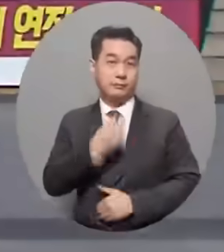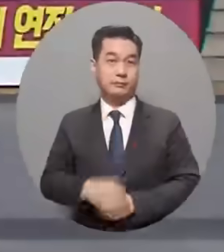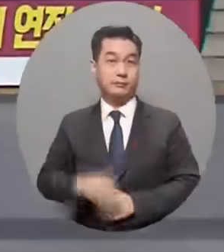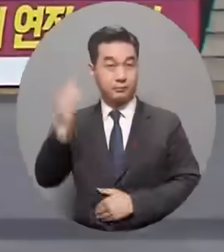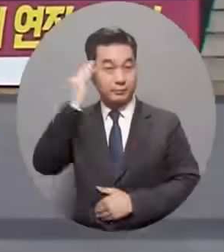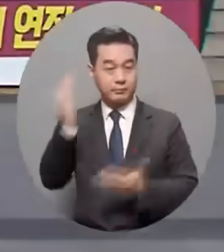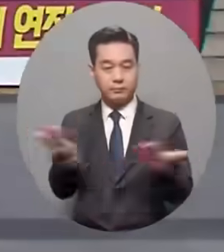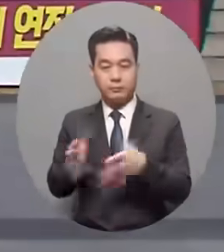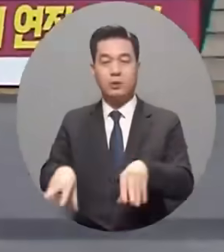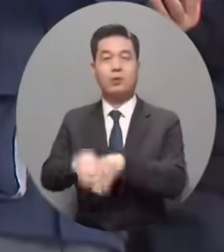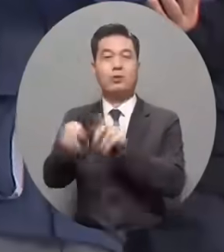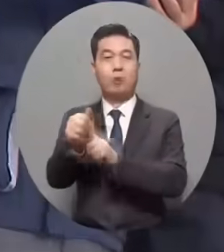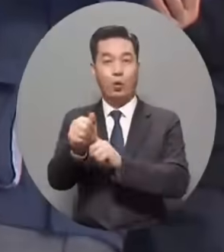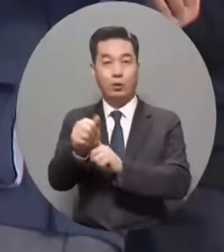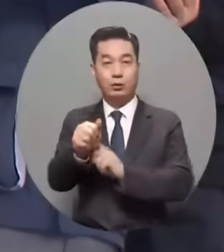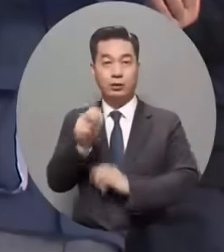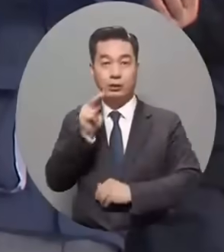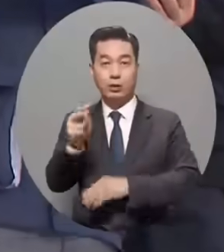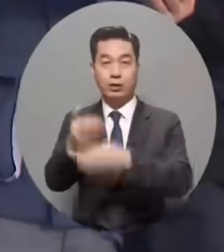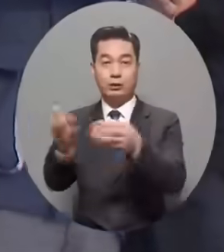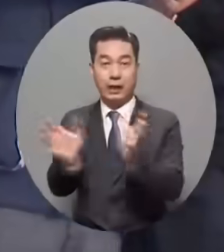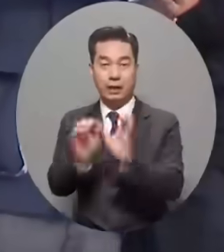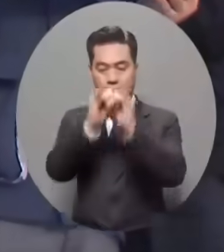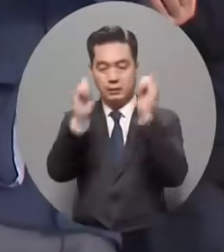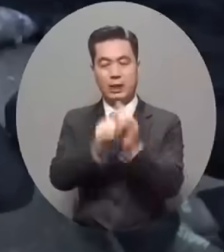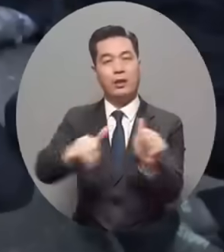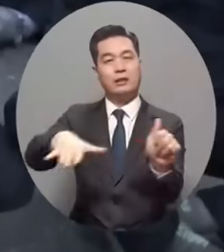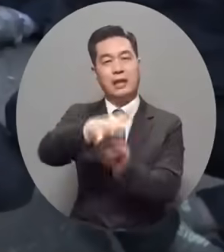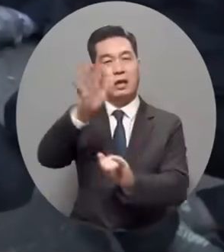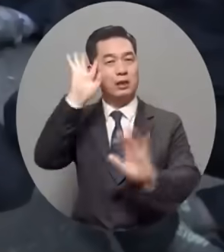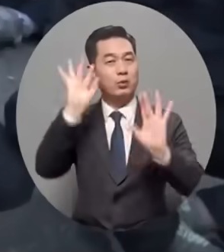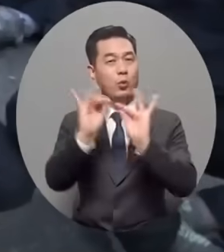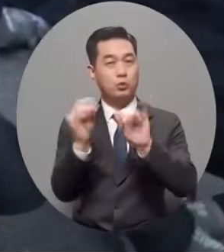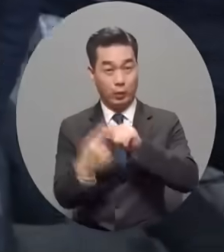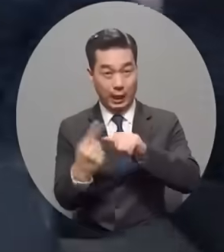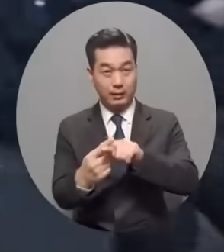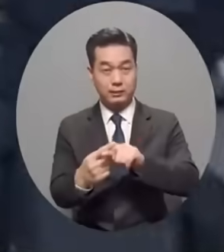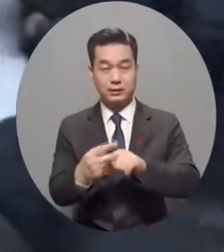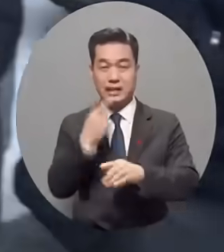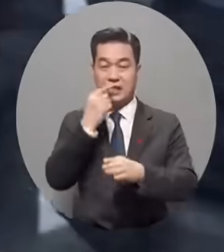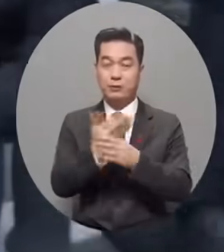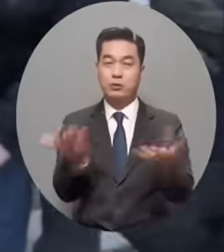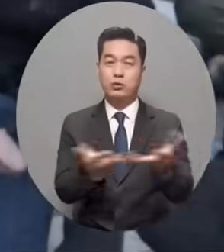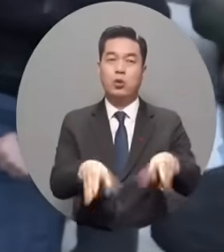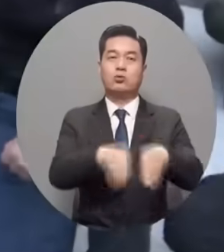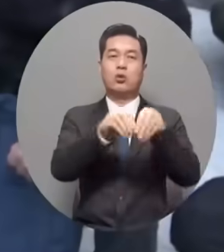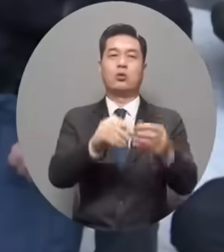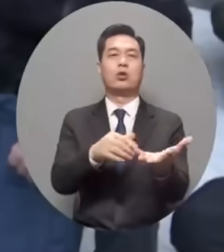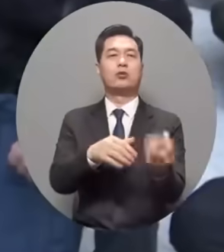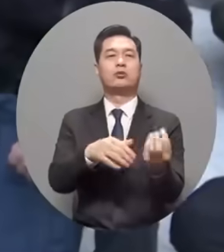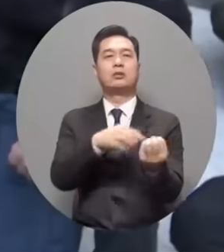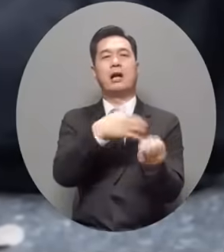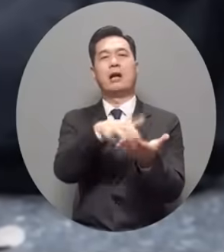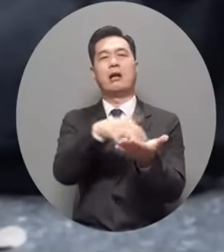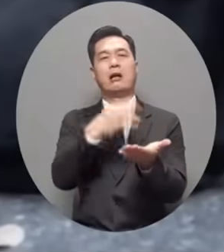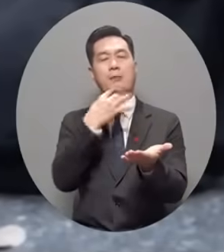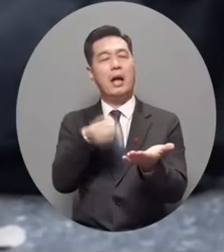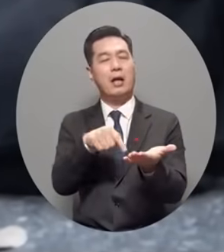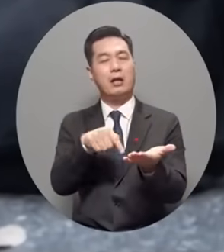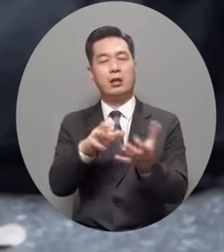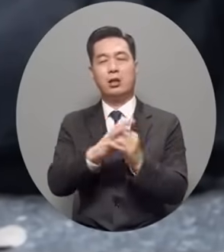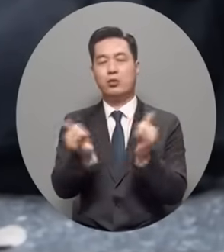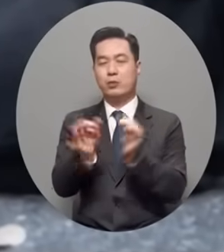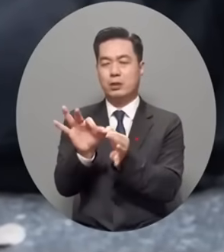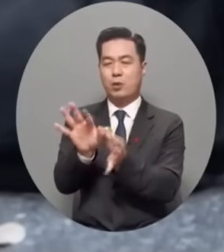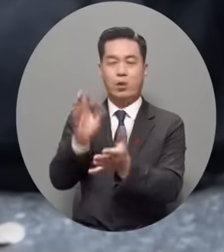정부 여당이 사회적 살인에 동조한 것이라고 평가했고 민주노총은 숫자 노름에 불과한 대책으로 국민을 호도하지